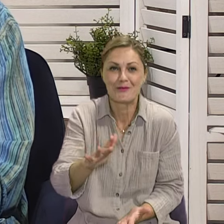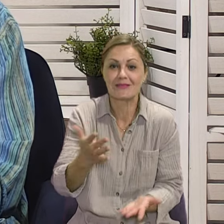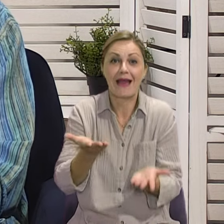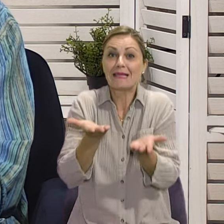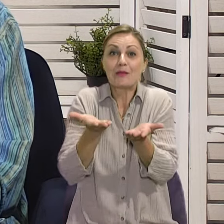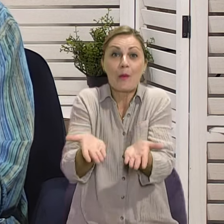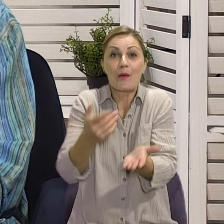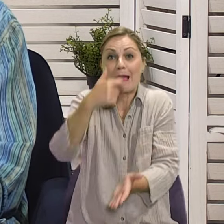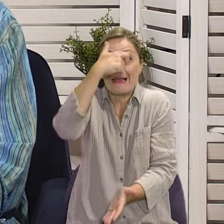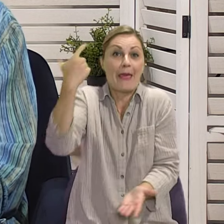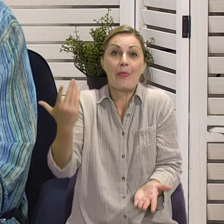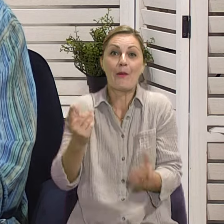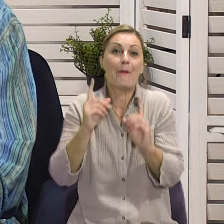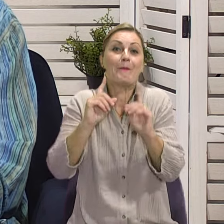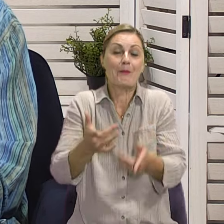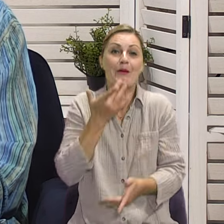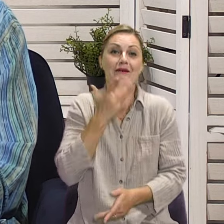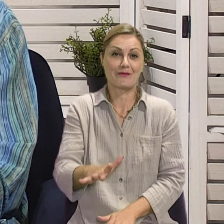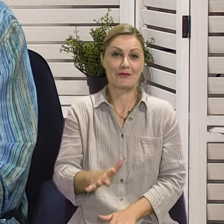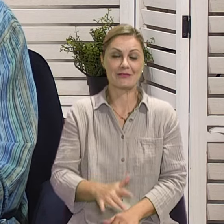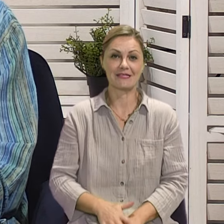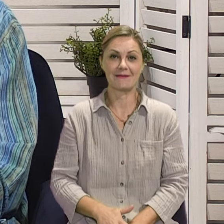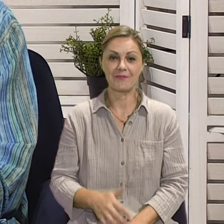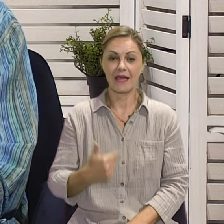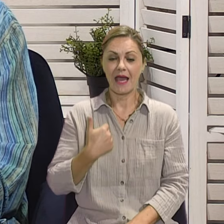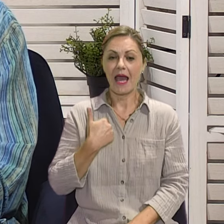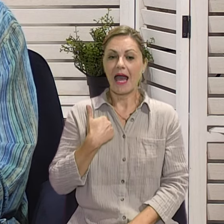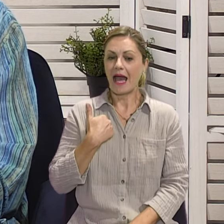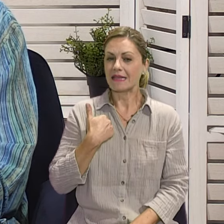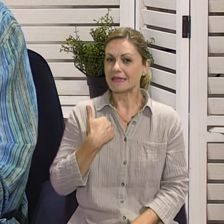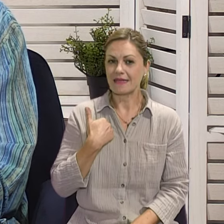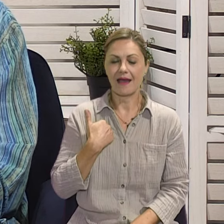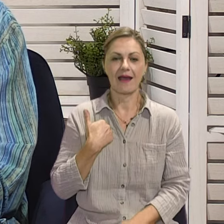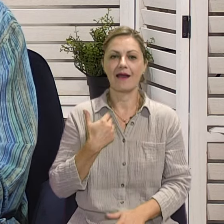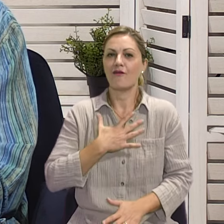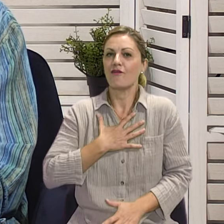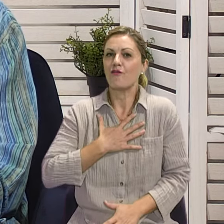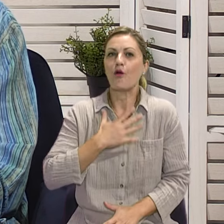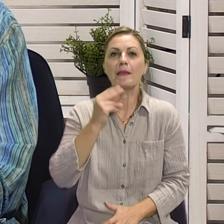nego vruće, naravno. Ali za umjetnost nije to